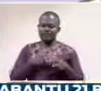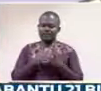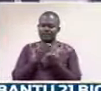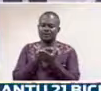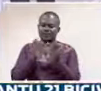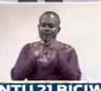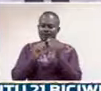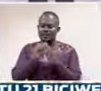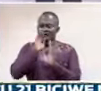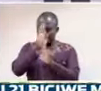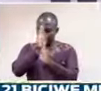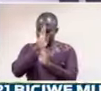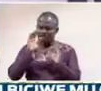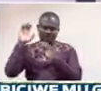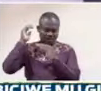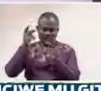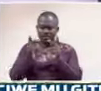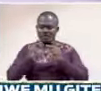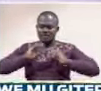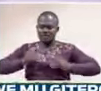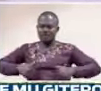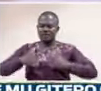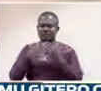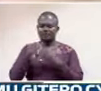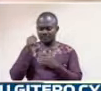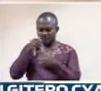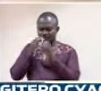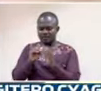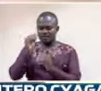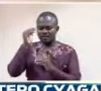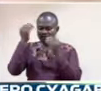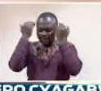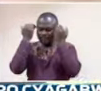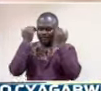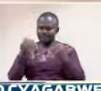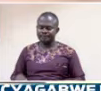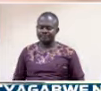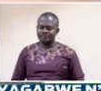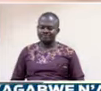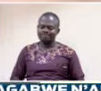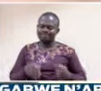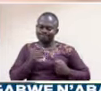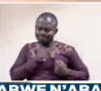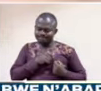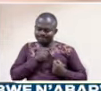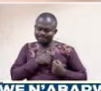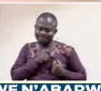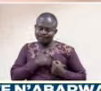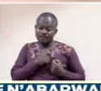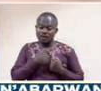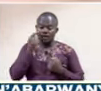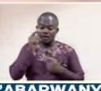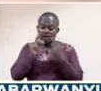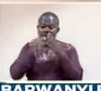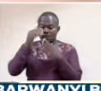ko abantu bahishira amakuru yakiriye imibiri bajya bakurikiranwa n'ubutabera birababaje kubona abantu bacu abantu bazi